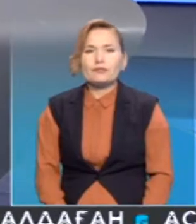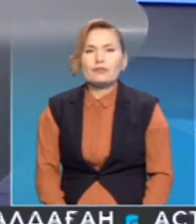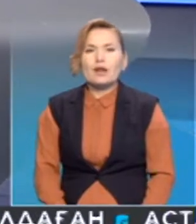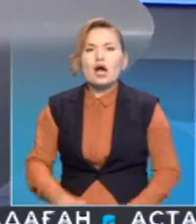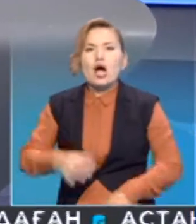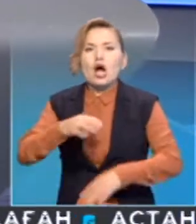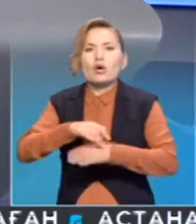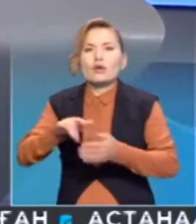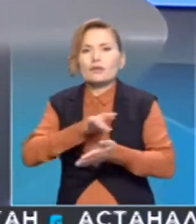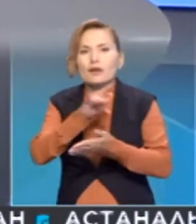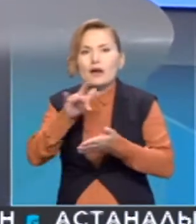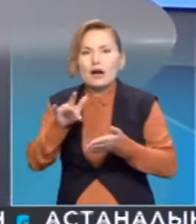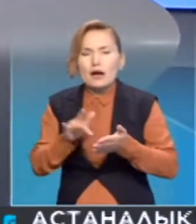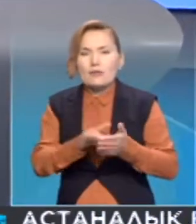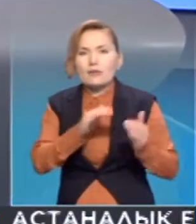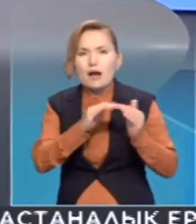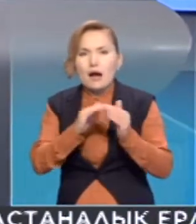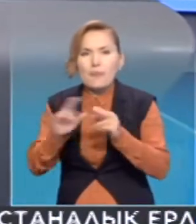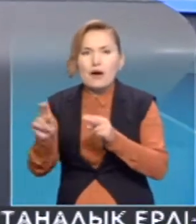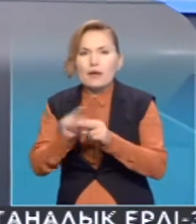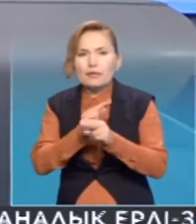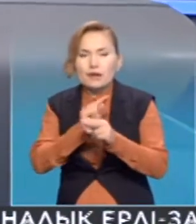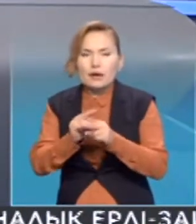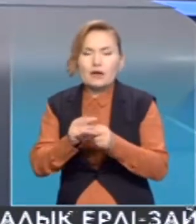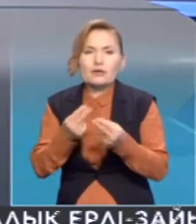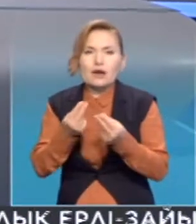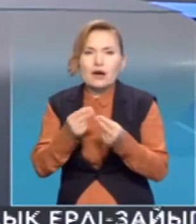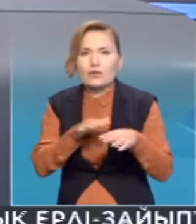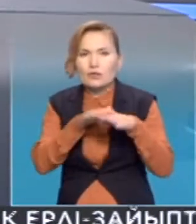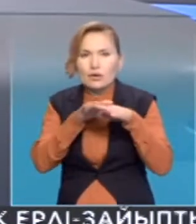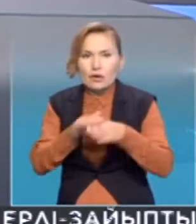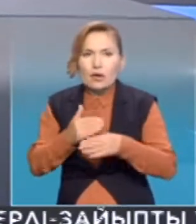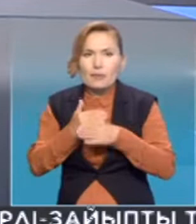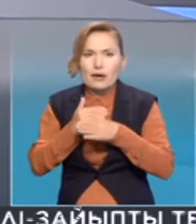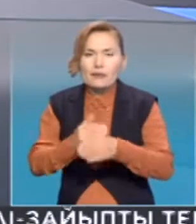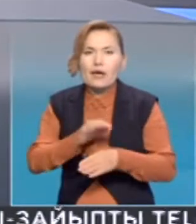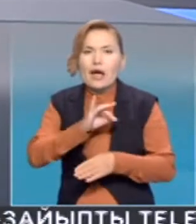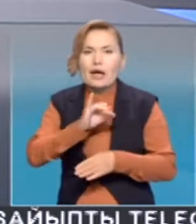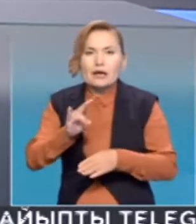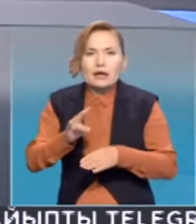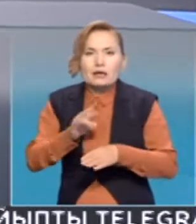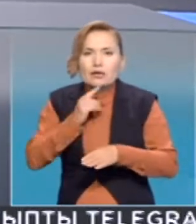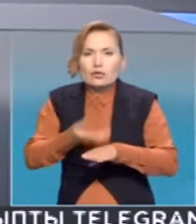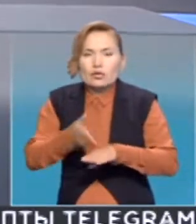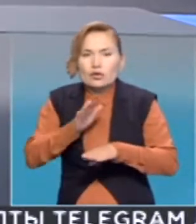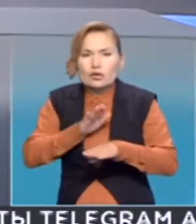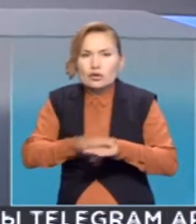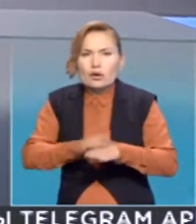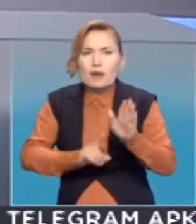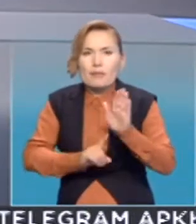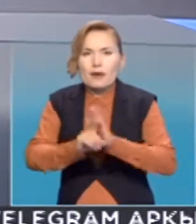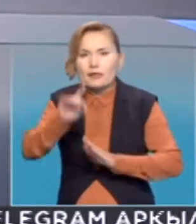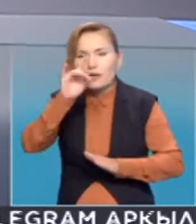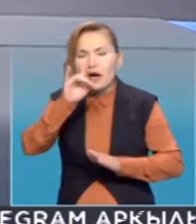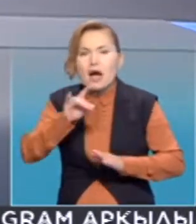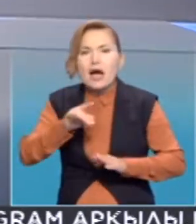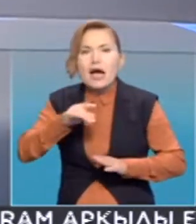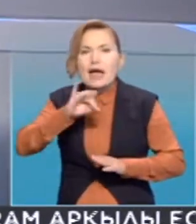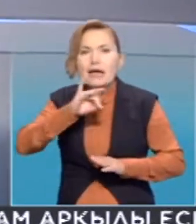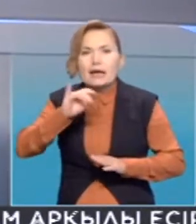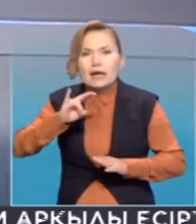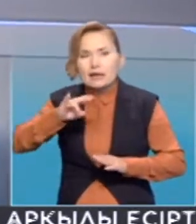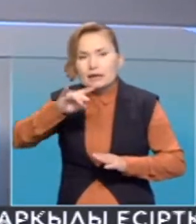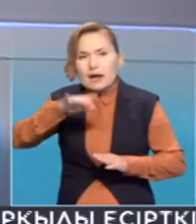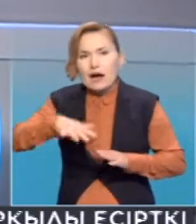Бір Көкшетаудың санаулы баспанасын ретке келтіруге шамасы жетер. Әкімдіктегілердің ал Иранда жағдай қиындау. Елдің 31 провинциясының